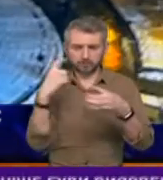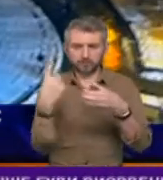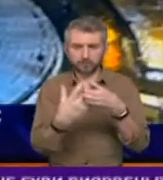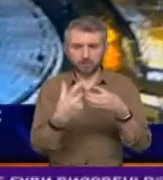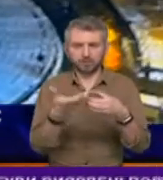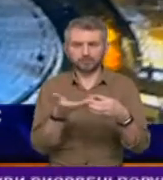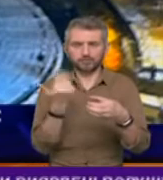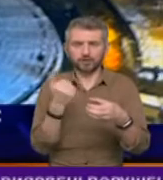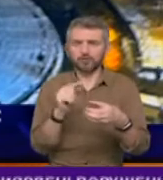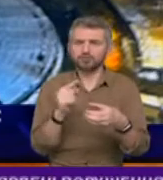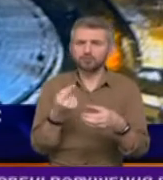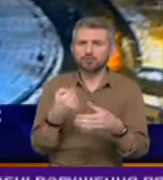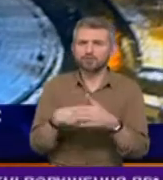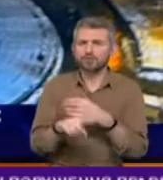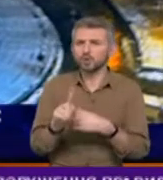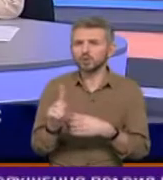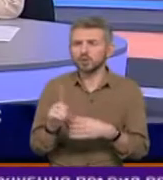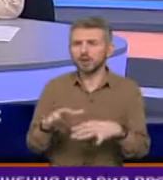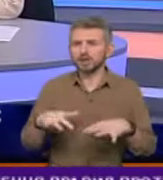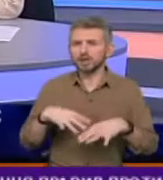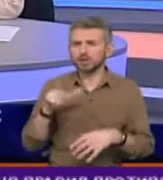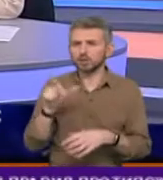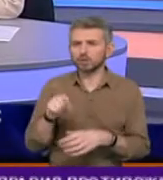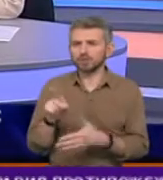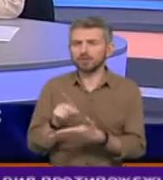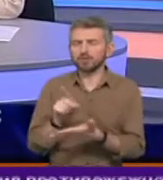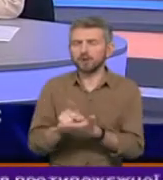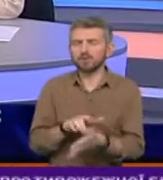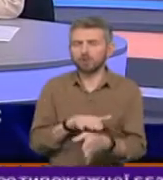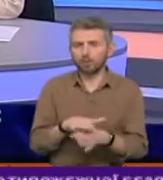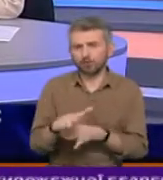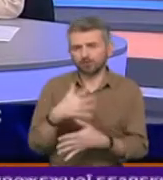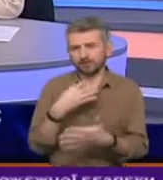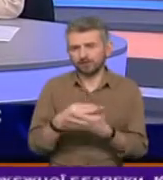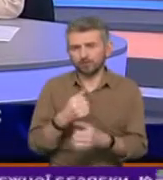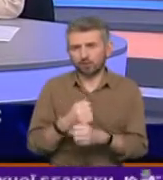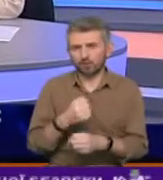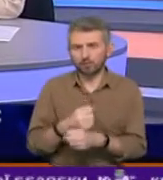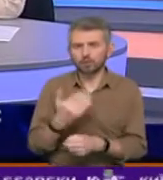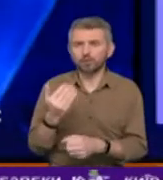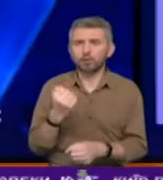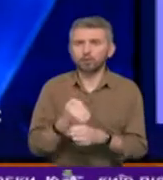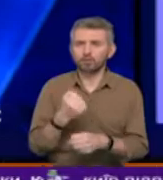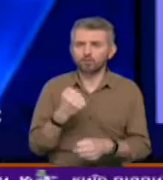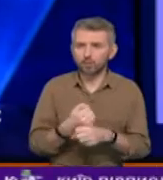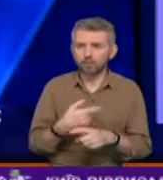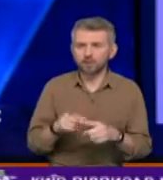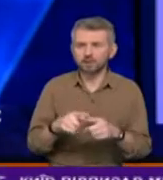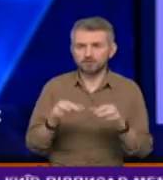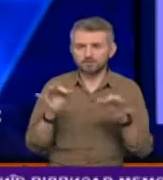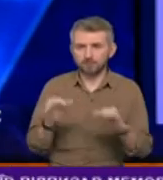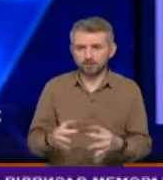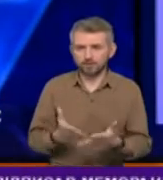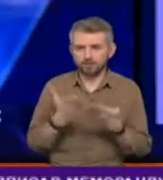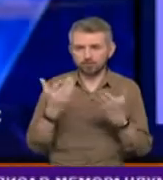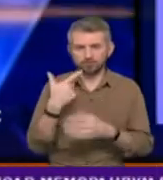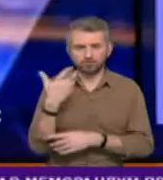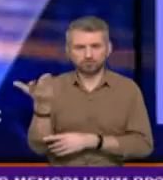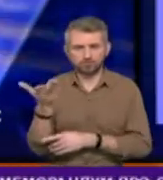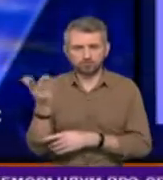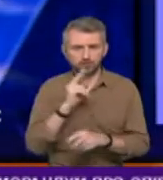всі. Якщо вона навчалася на звичайному академічному рівні, то деякі завдання для державної підсумкової атестації її виконувати